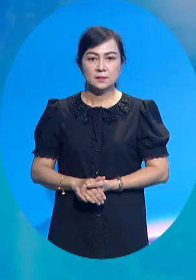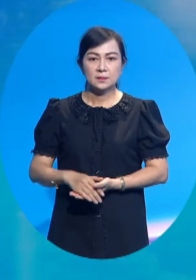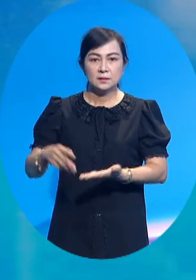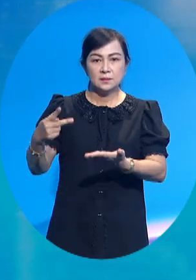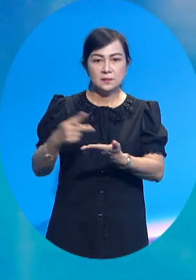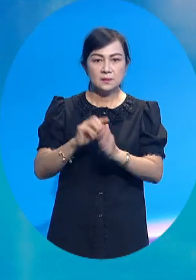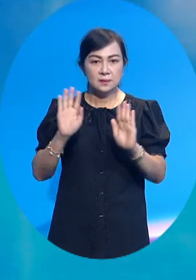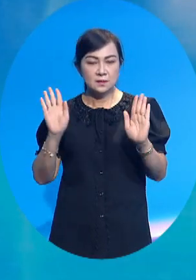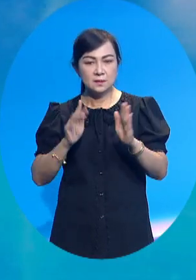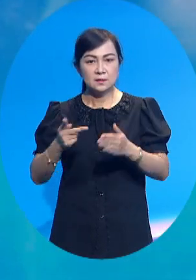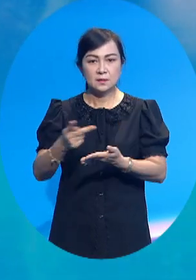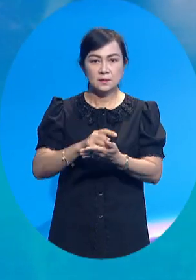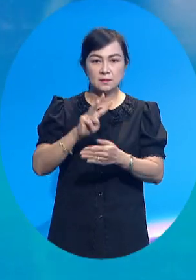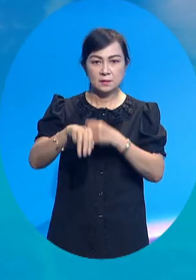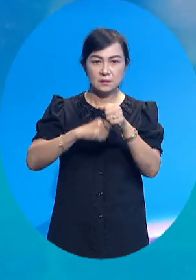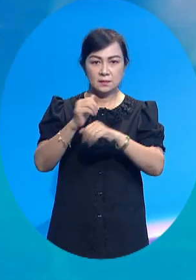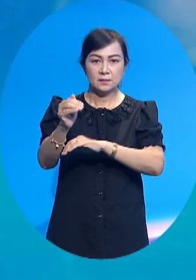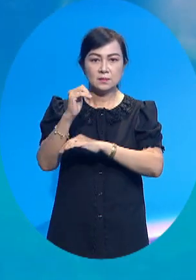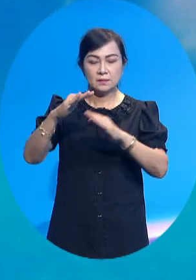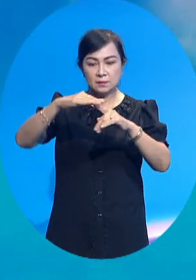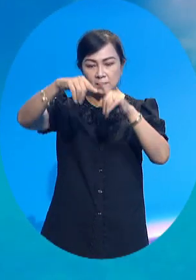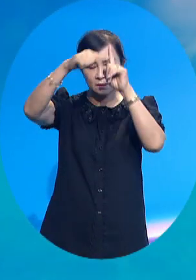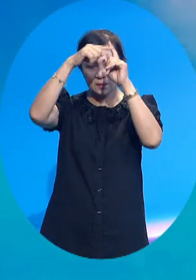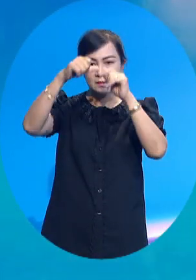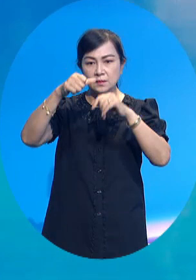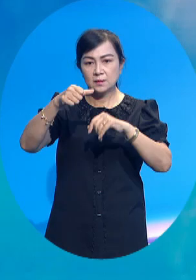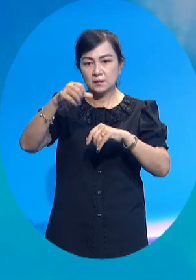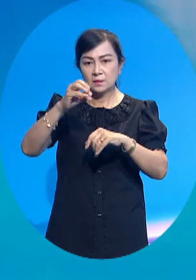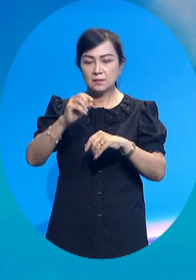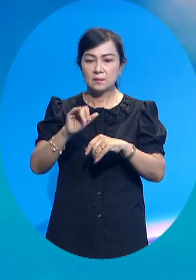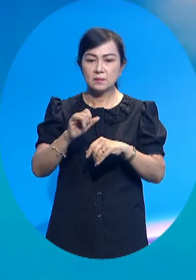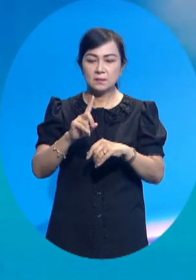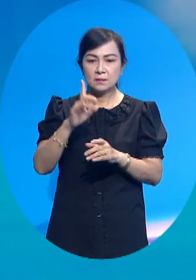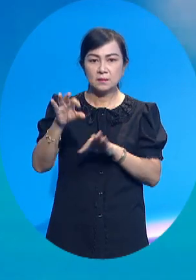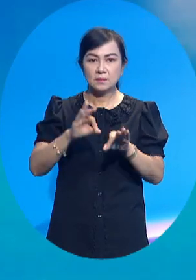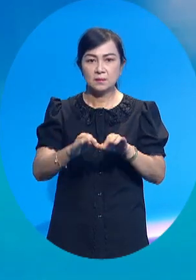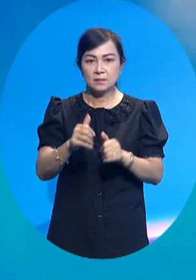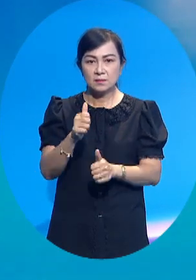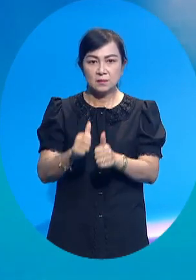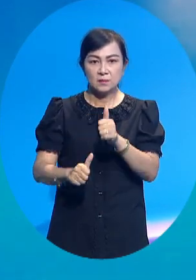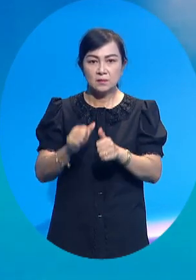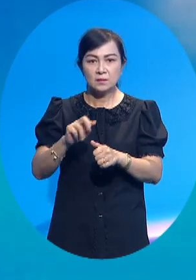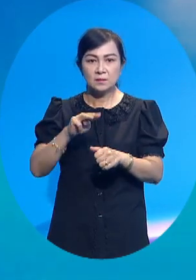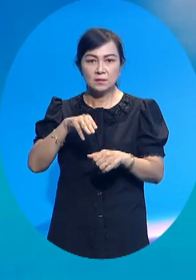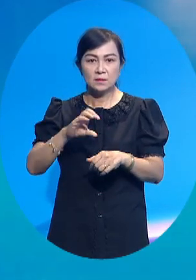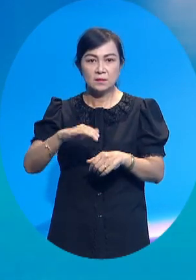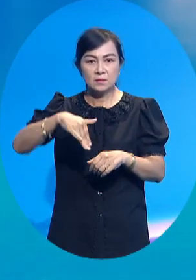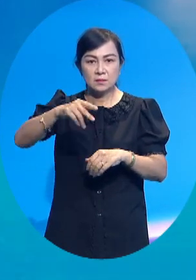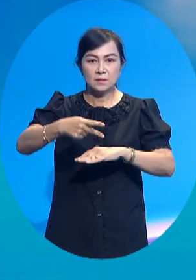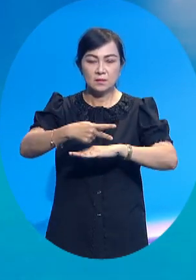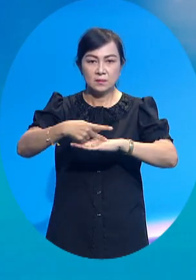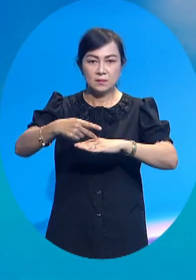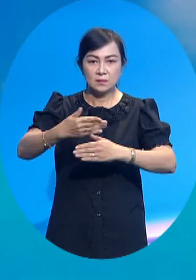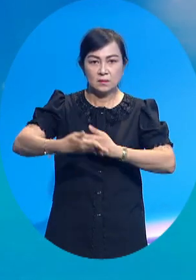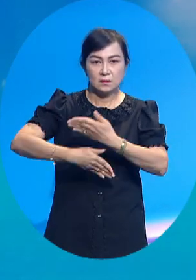Nằm trong chuỗi sự kiện chào mừng kỷ niệm 30 năm thành lập Bệnh viện Đại học Y Dược Thành phố Hồ Chí Minh, cuộc thi Én vàng UMC giúp nâng cao kỹ năng giao